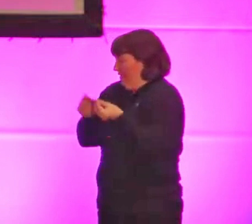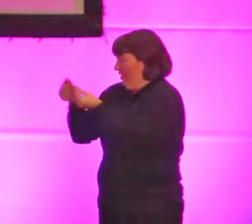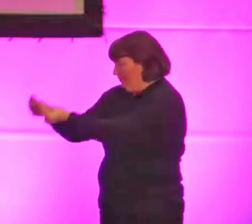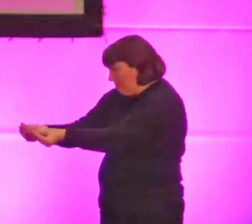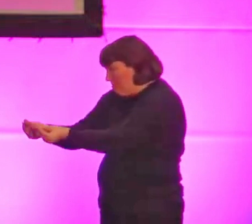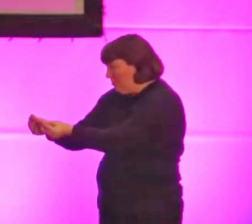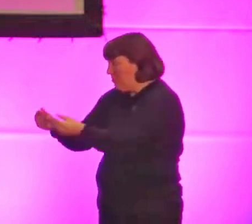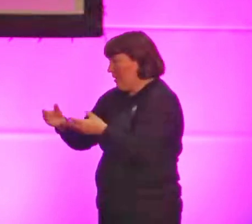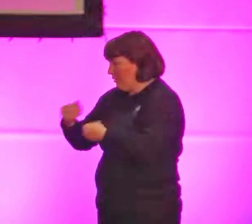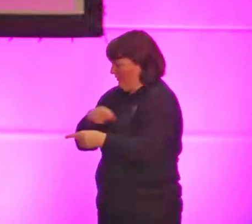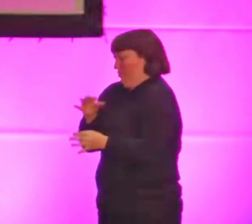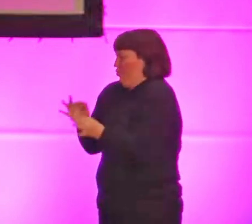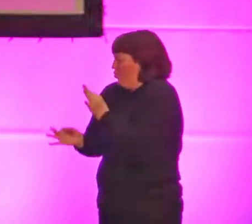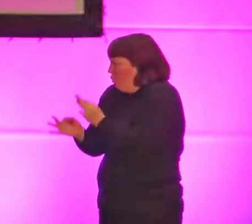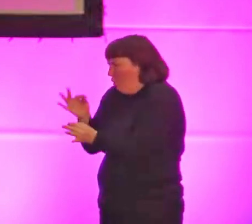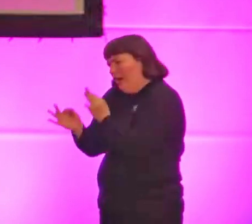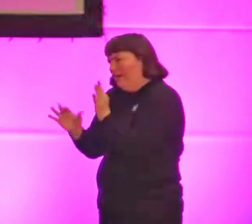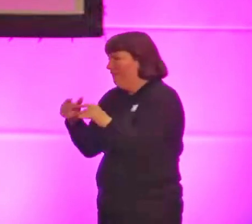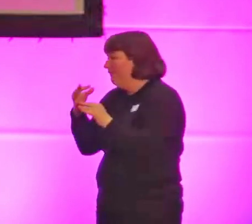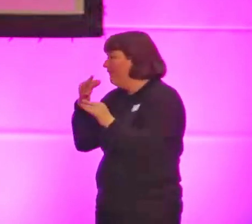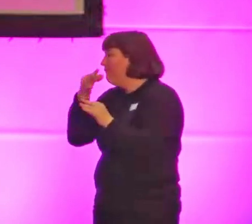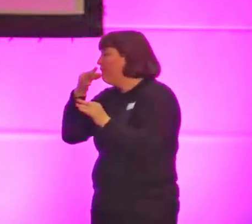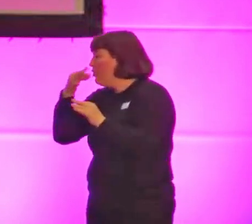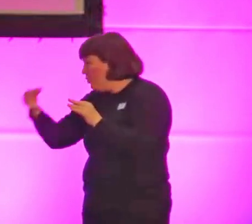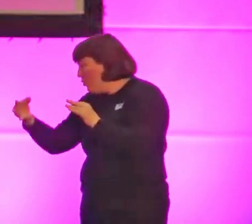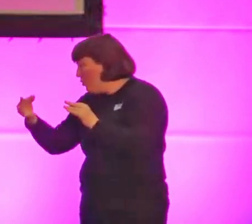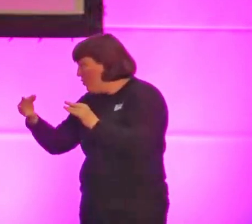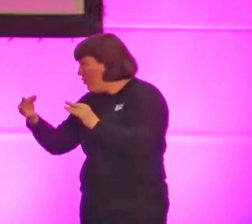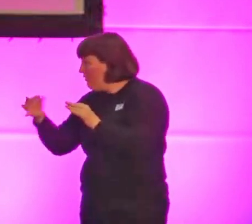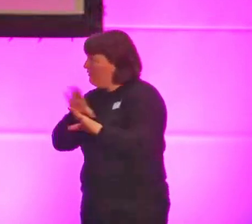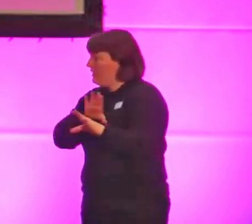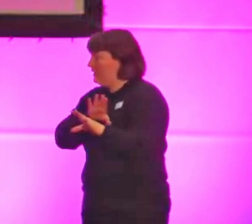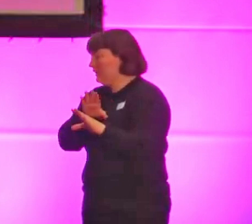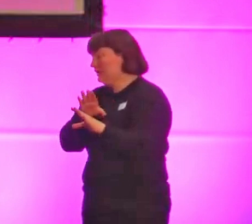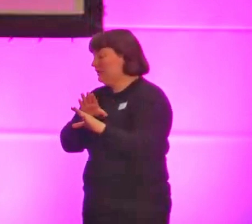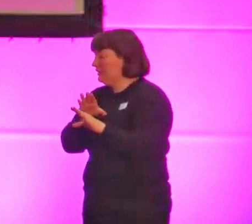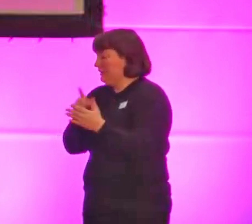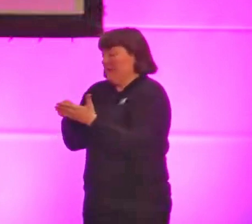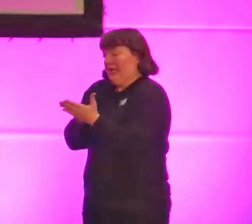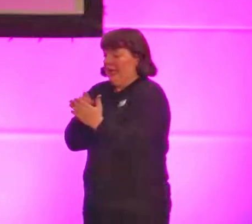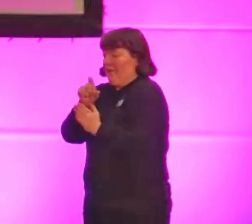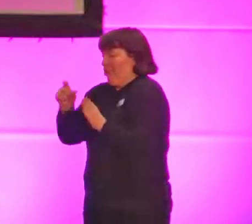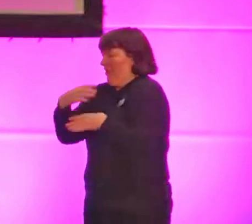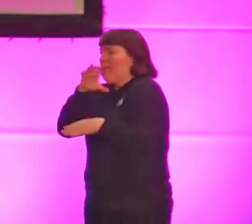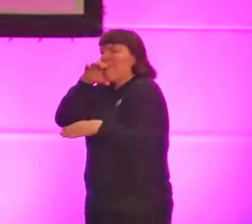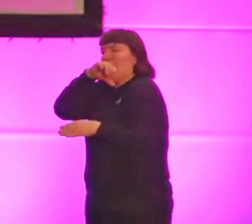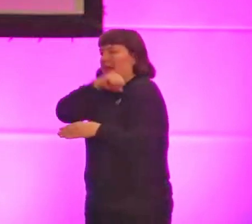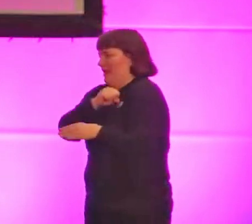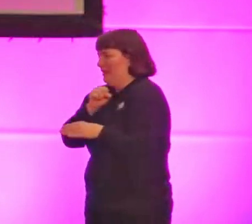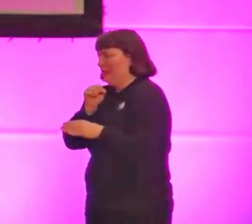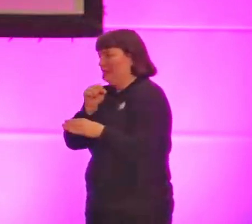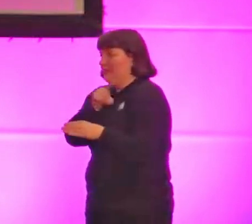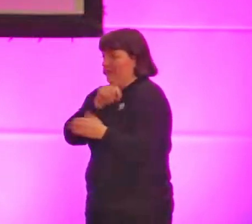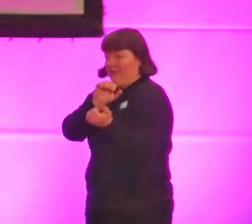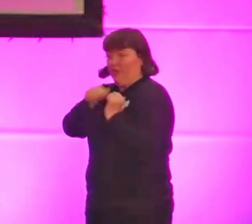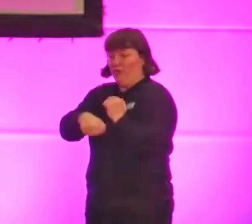var väldigt noga med att fråga om det fanns några särskilda företagshemligheter som han var